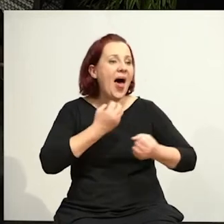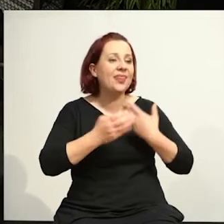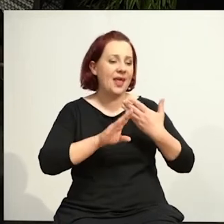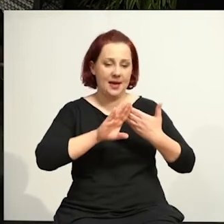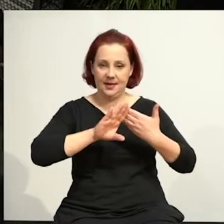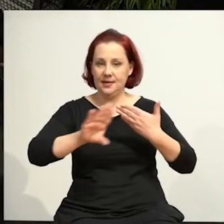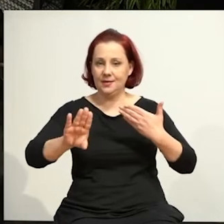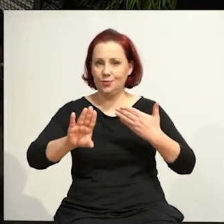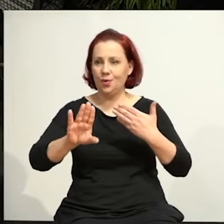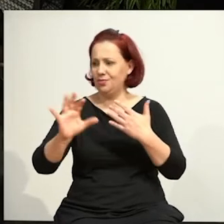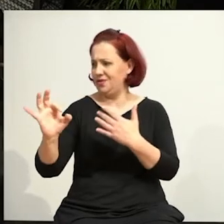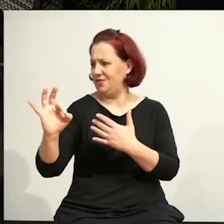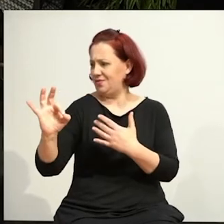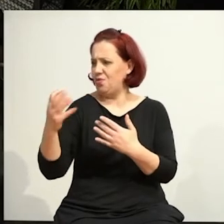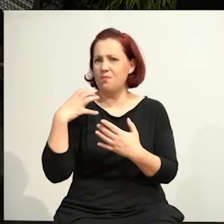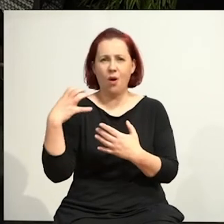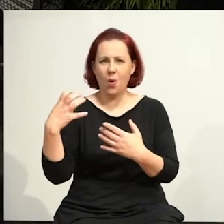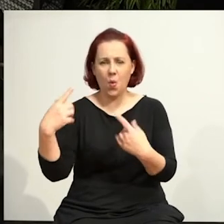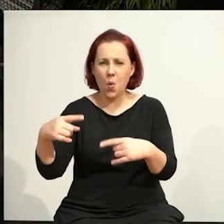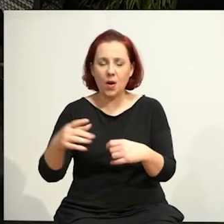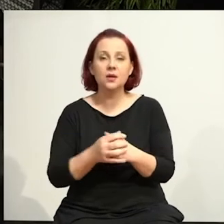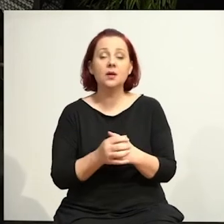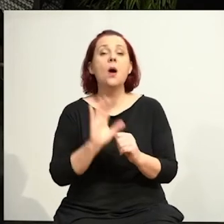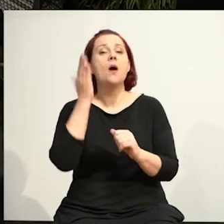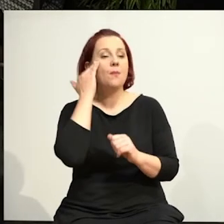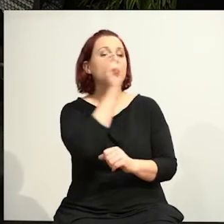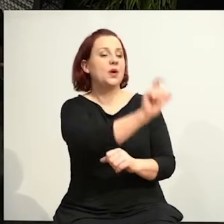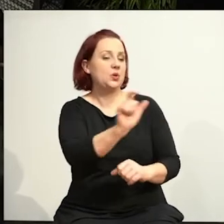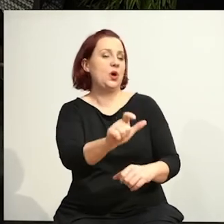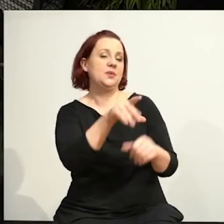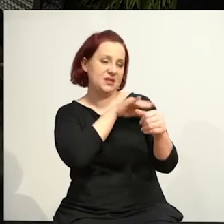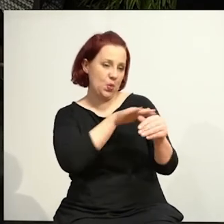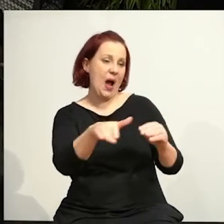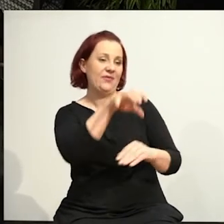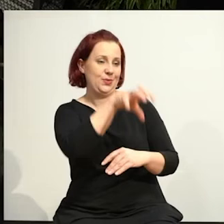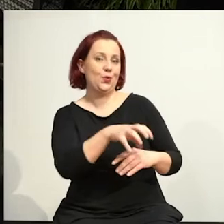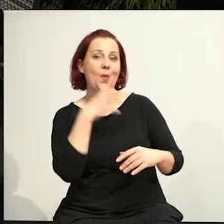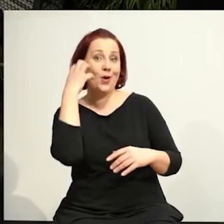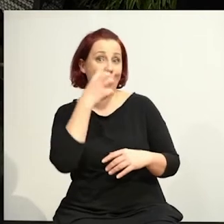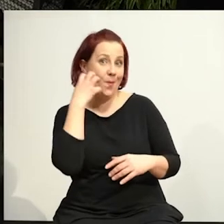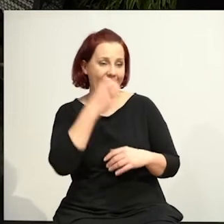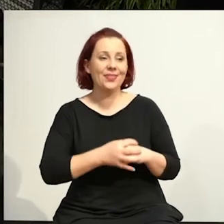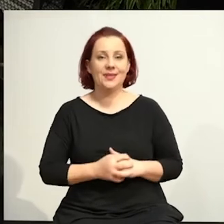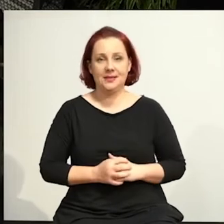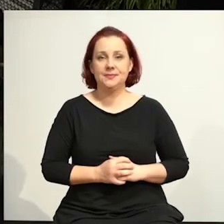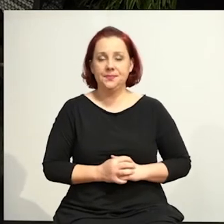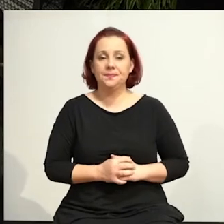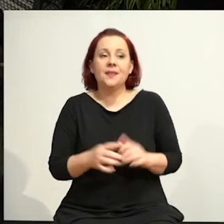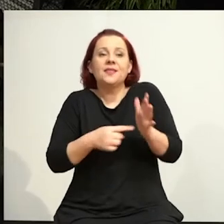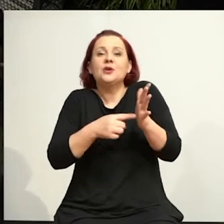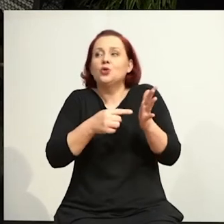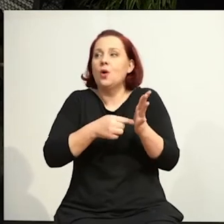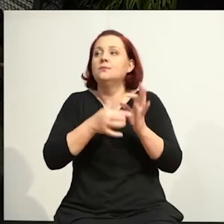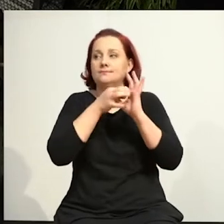jakby usytuowany, prawda, jego życiorys. Poznał tych wielkich romantyków i właśnie o tej narracyjności tej prozy powiedziałabym